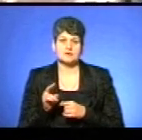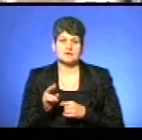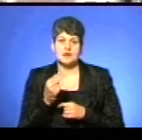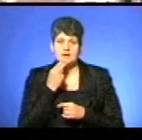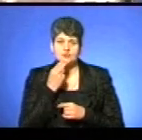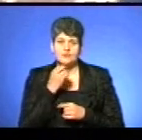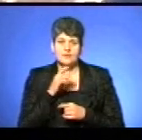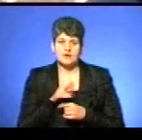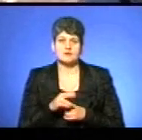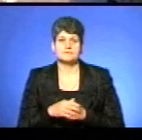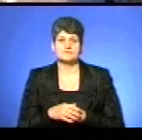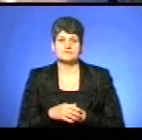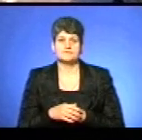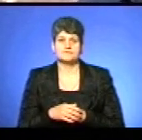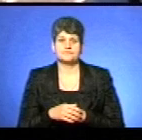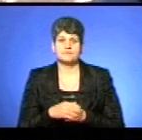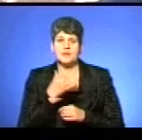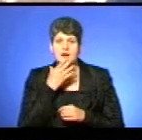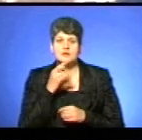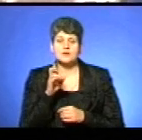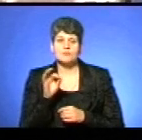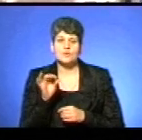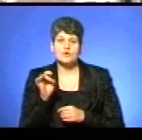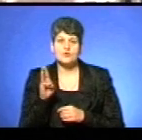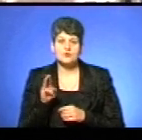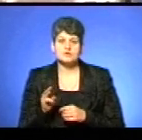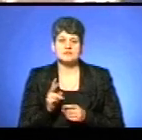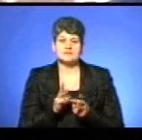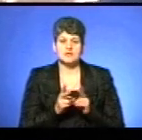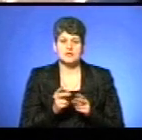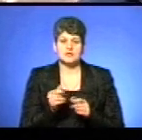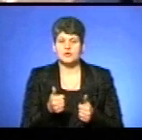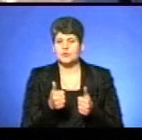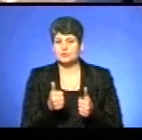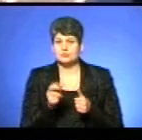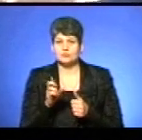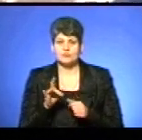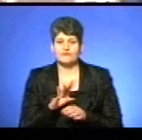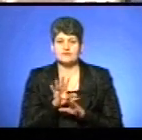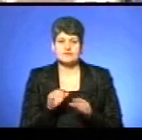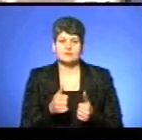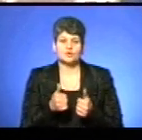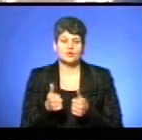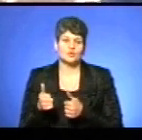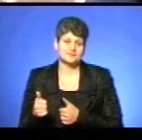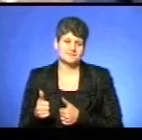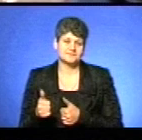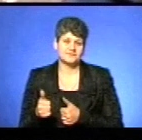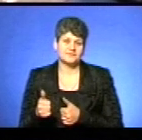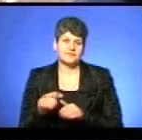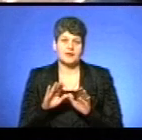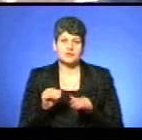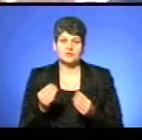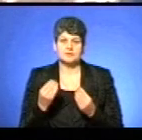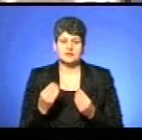харчування. Гарний борщ варили, люкс борщ був, друге було, все було люкс. А потім